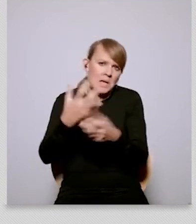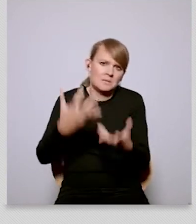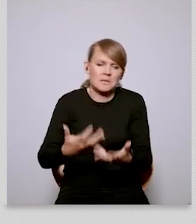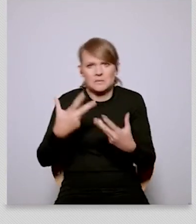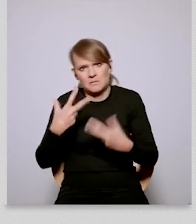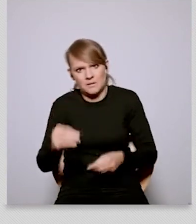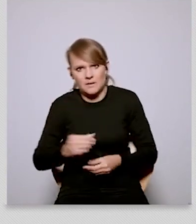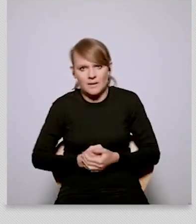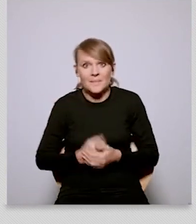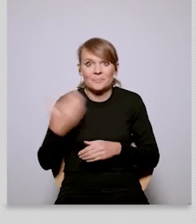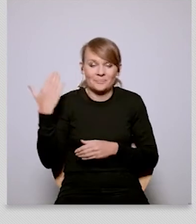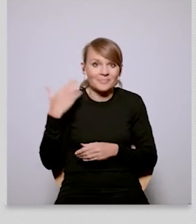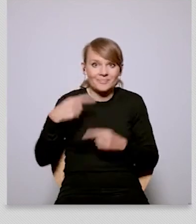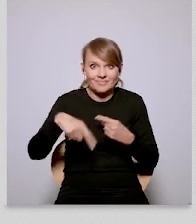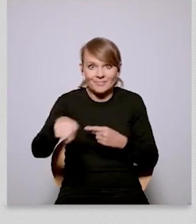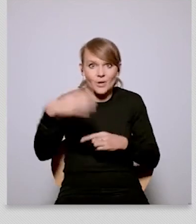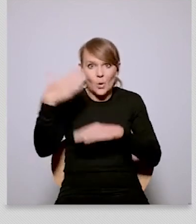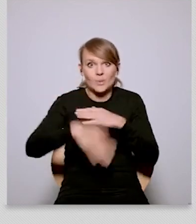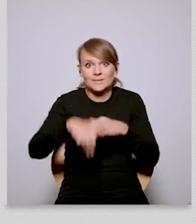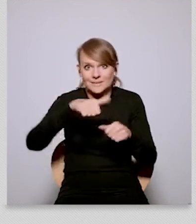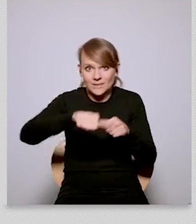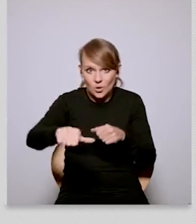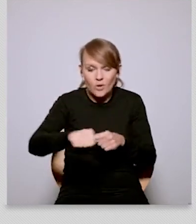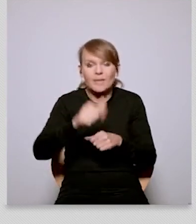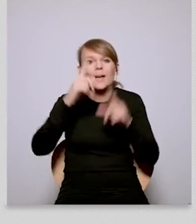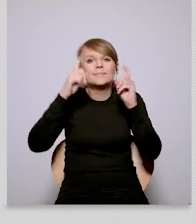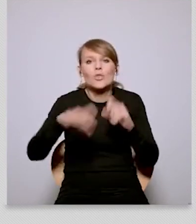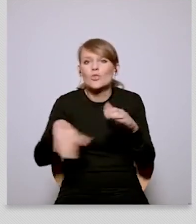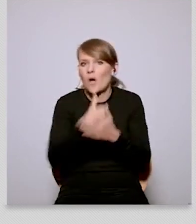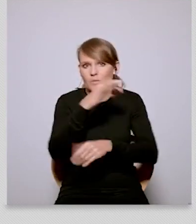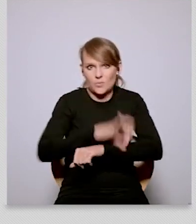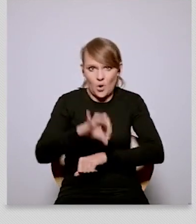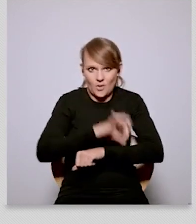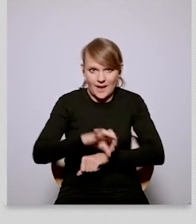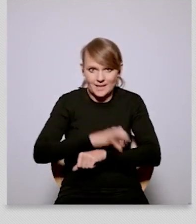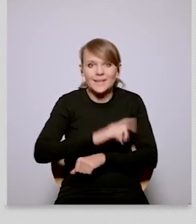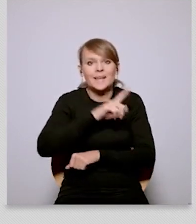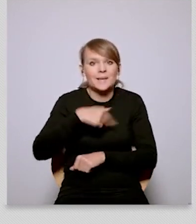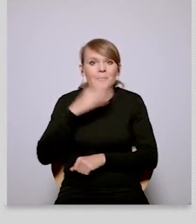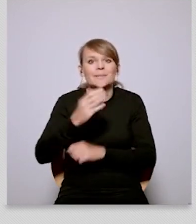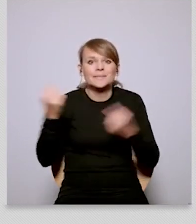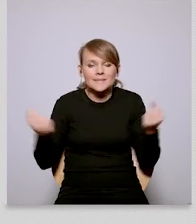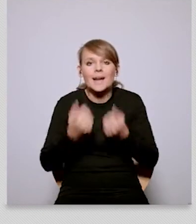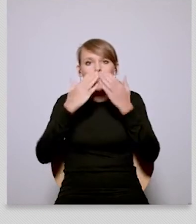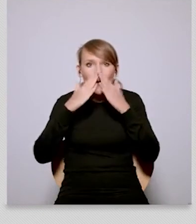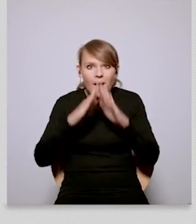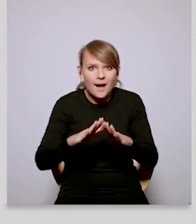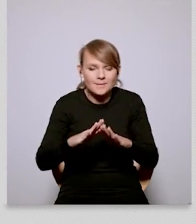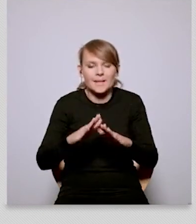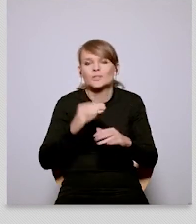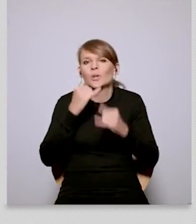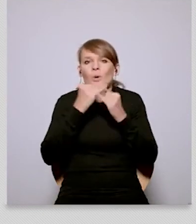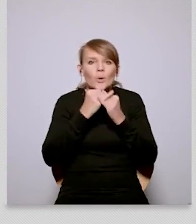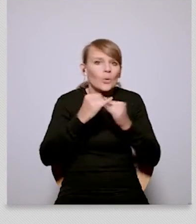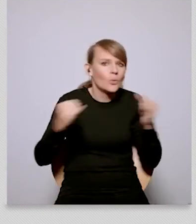startuje nasz nowy projekt i w ramach tego projektu będziemy się starali pokazywać jak różnego rodzaju zależności